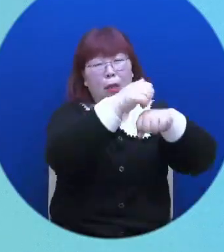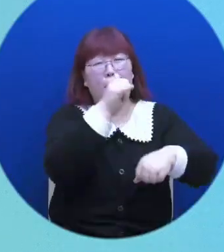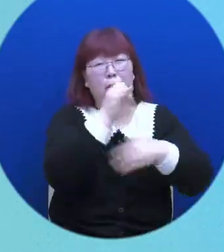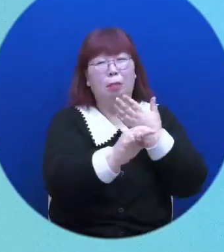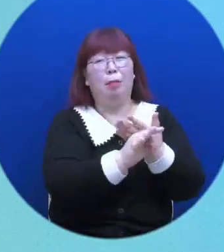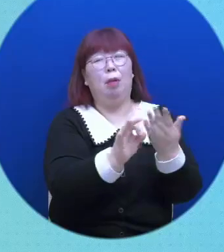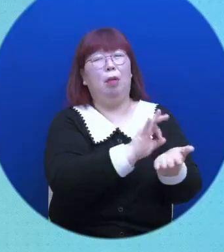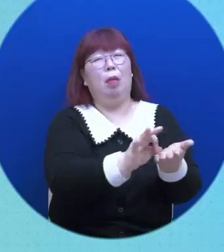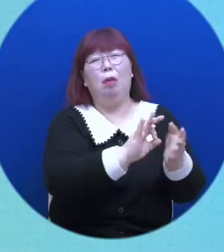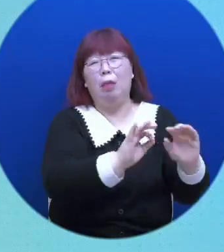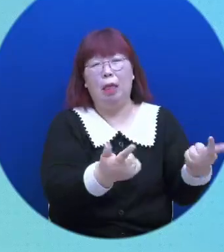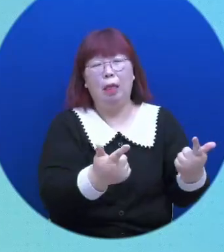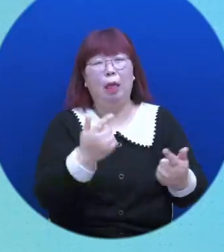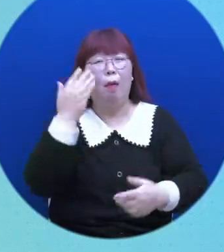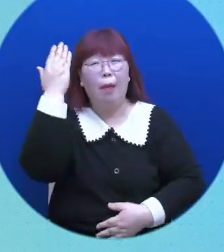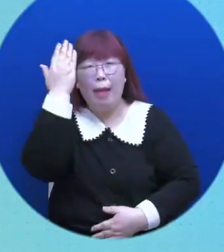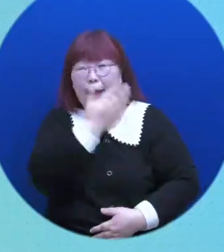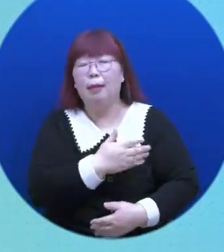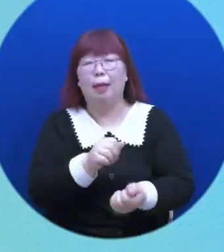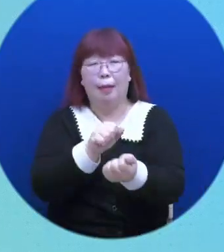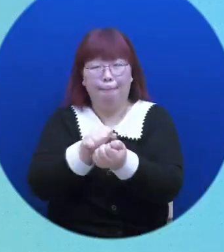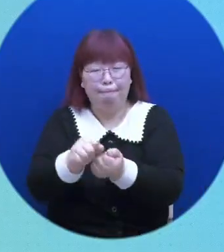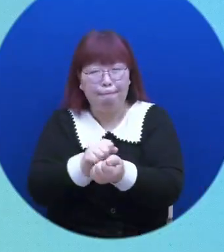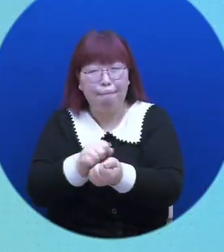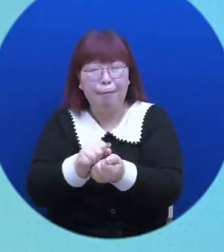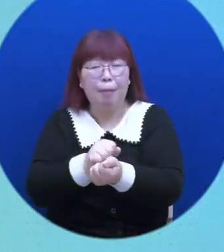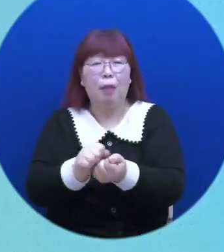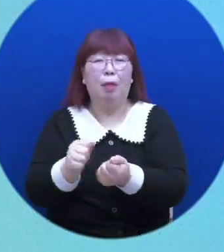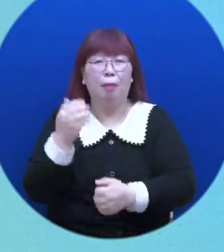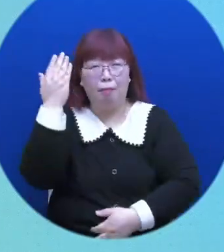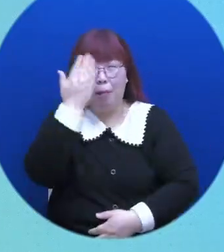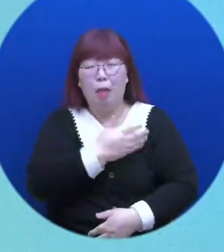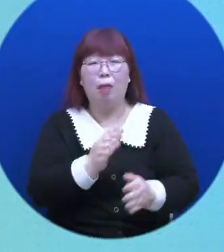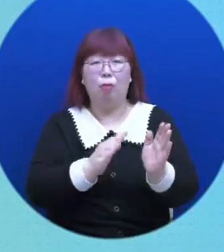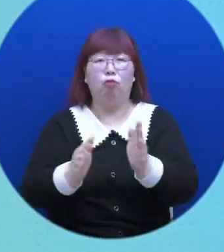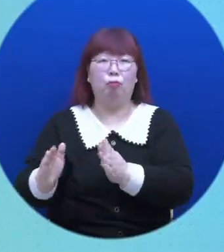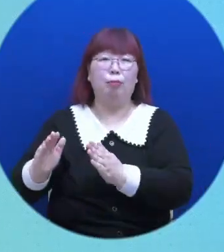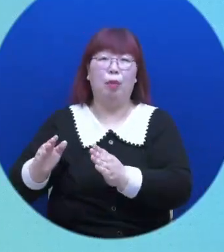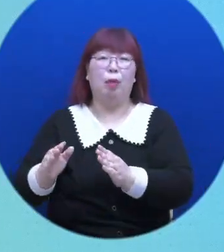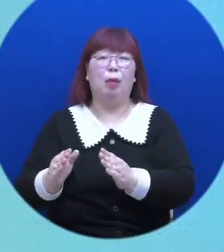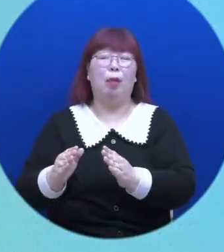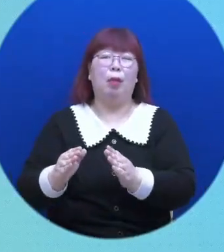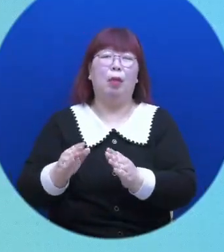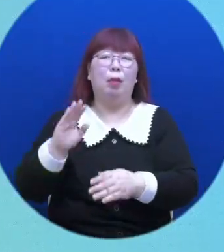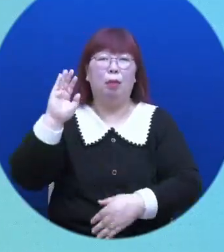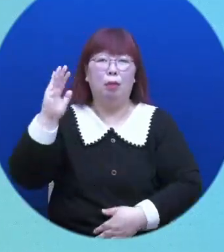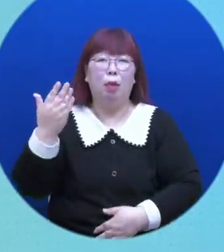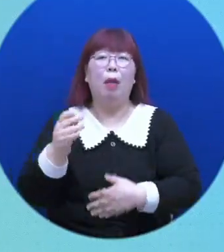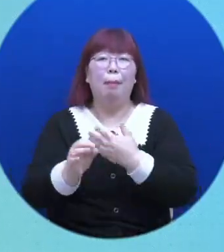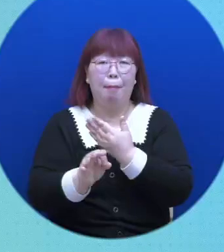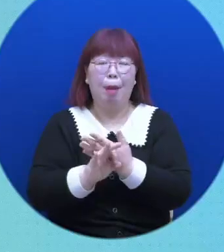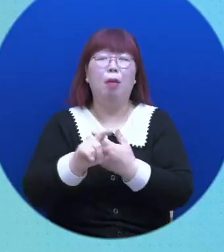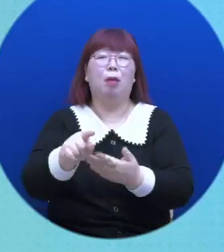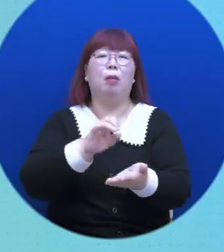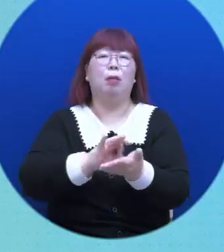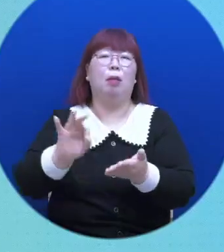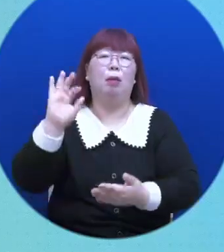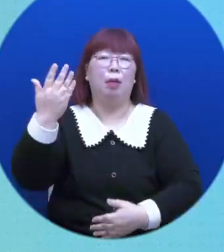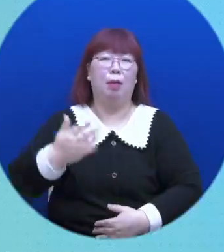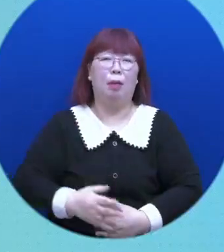깨끗하게 설거지 통에 나와서 세척되어 찬장 안에 들어가 있을 때 그걸